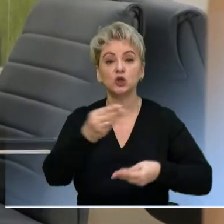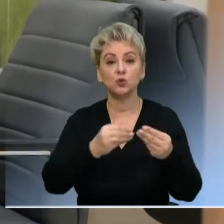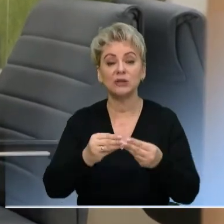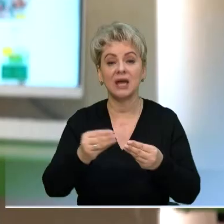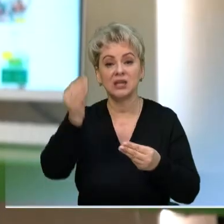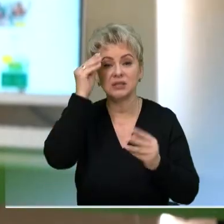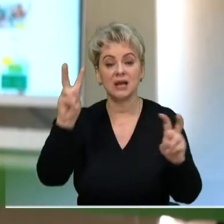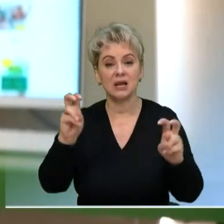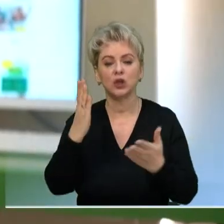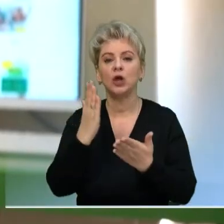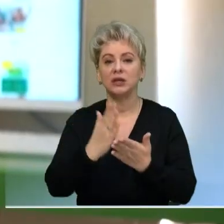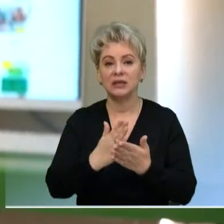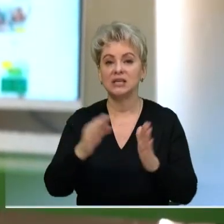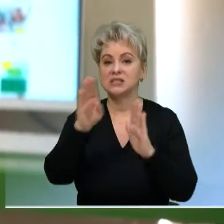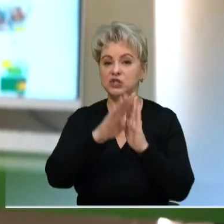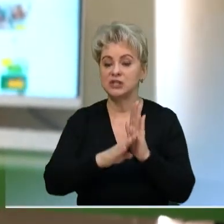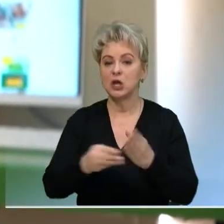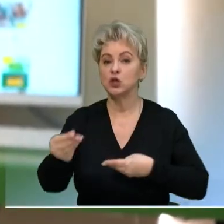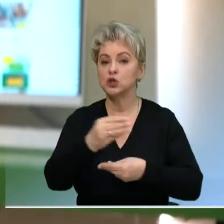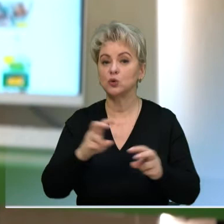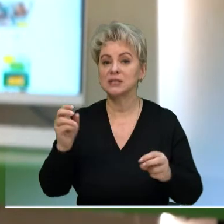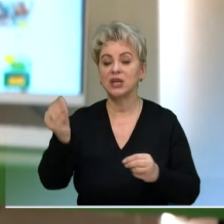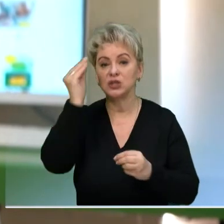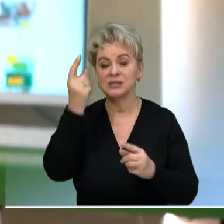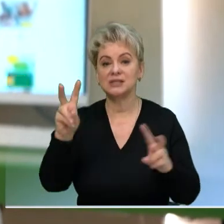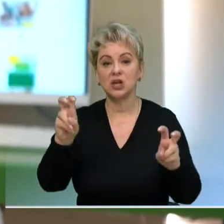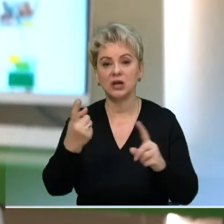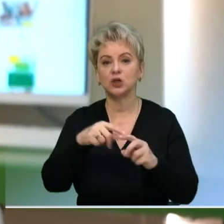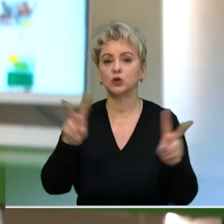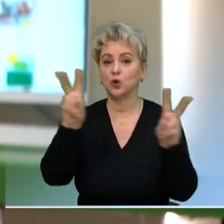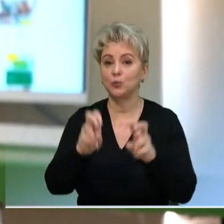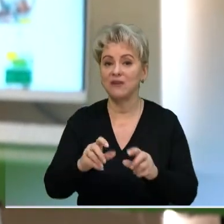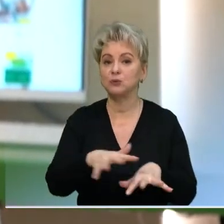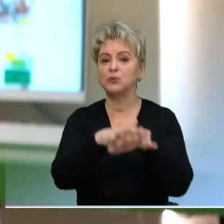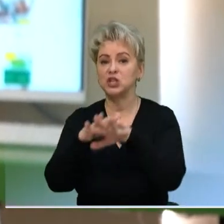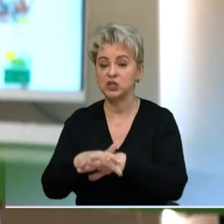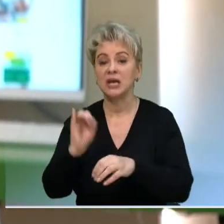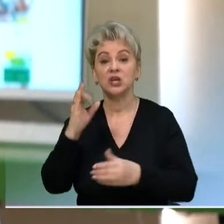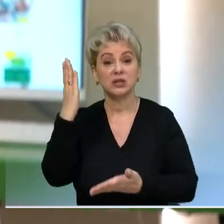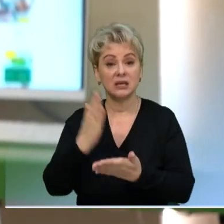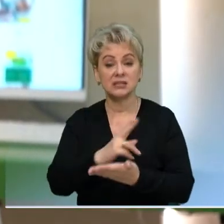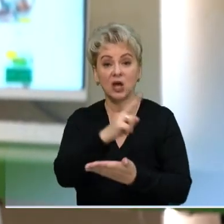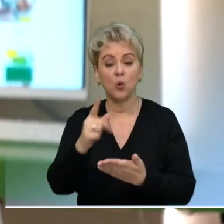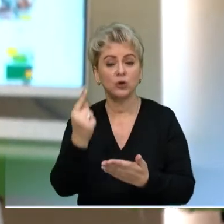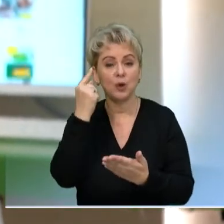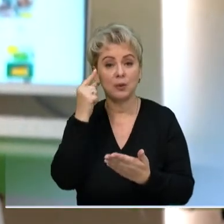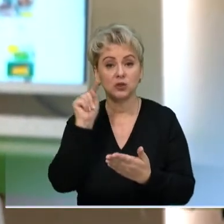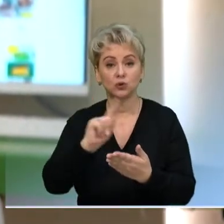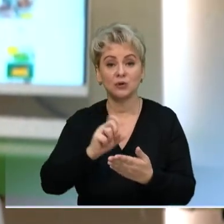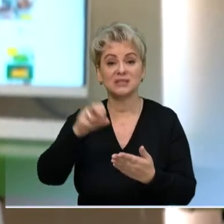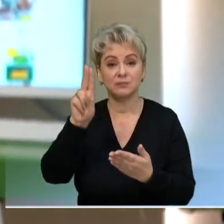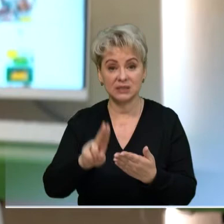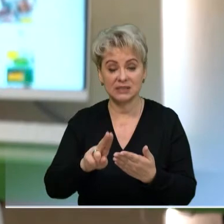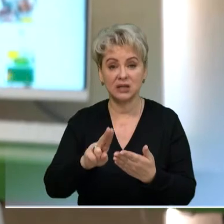искусственным интеллектом. Существует система искусственного интеллекта, которая мониторит транзакции, и если есть какое-то подозрение, то